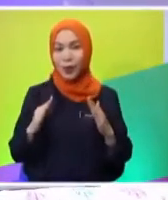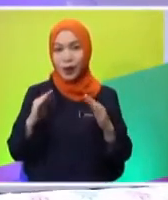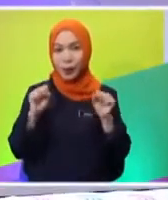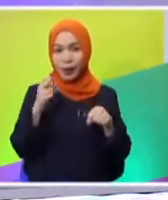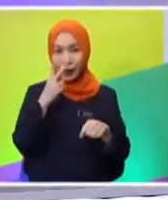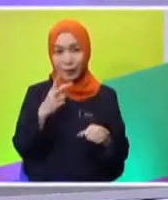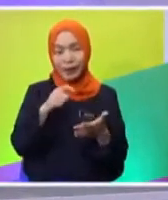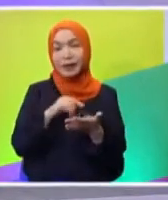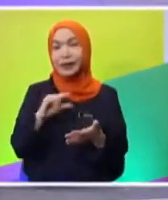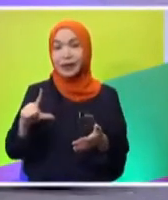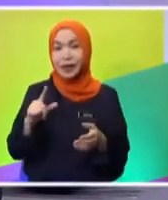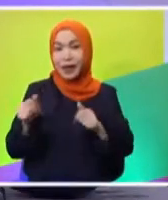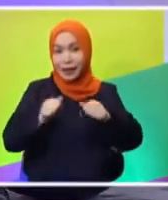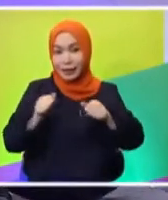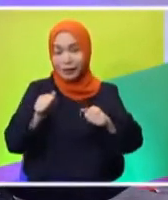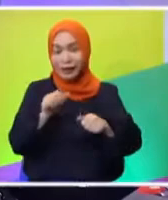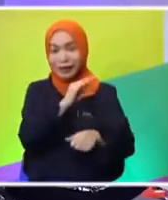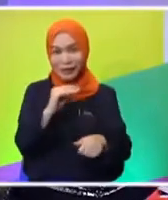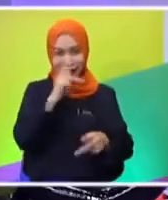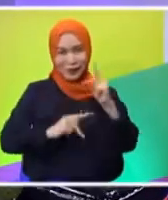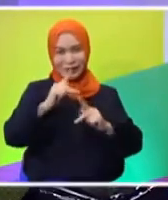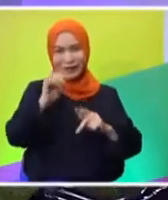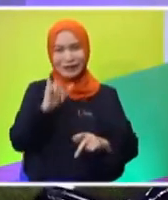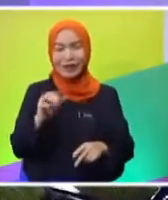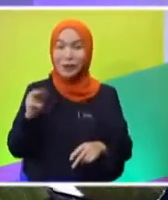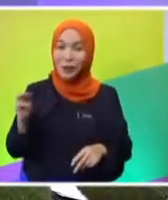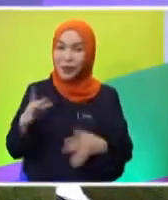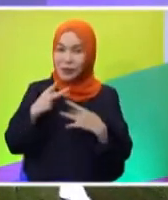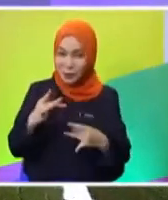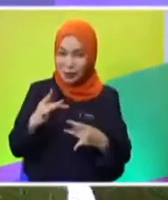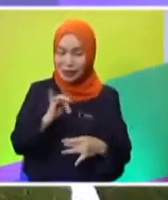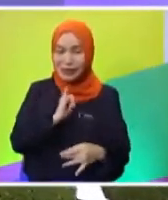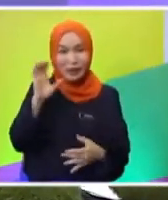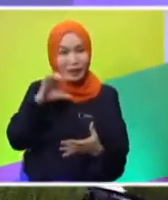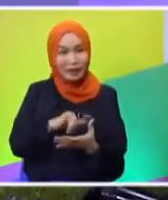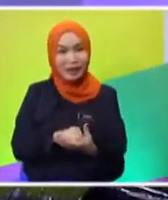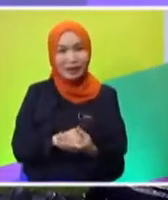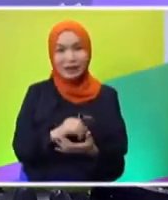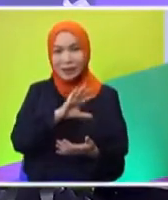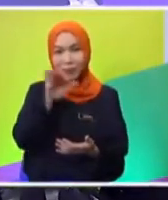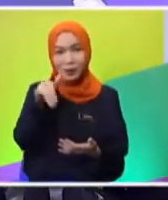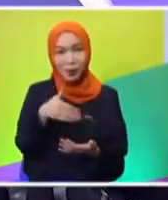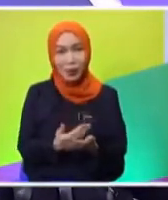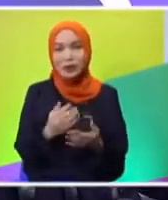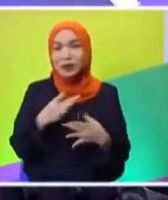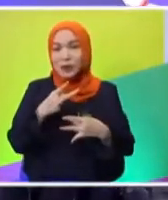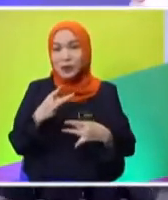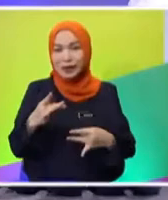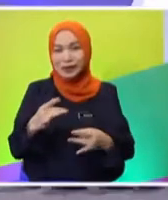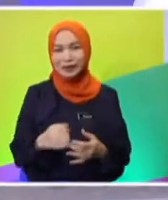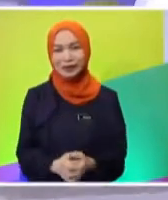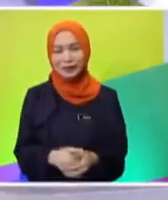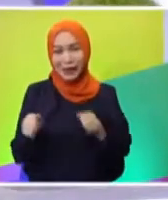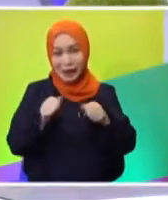antara etnis ataupun proses yang paling digemari gurita pecel sayur saja saya percaya semua gejala penyebabnya Cuma Cowok